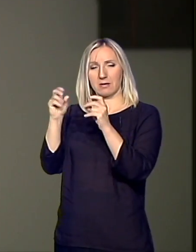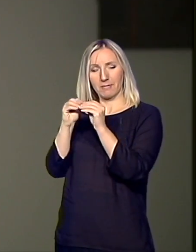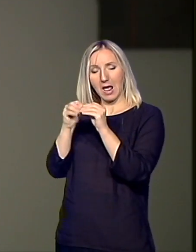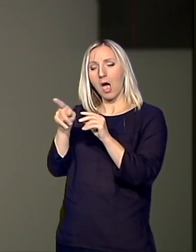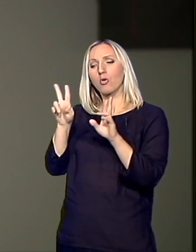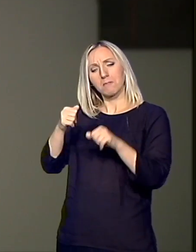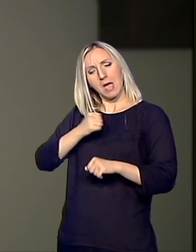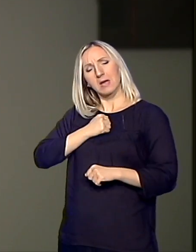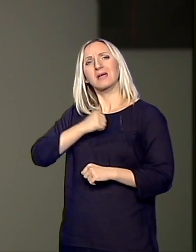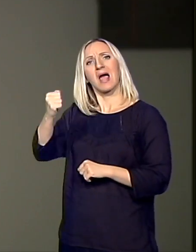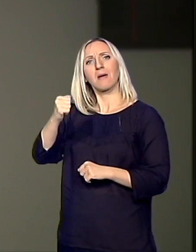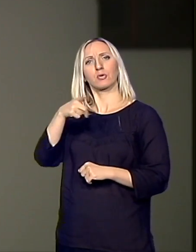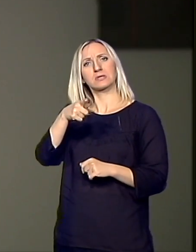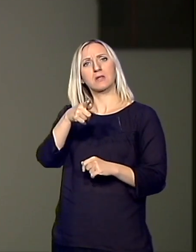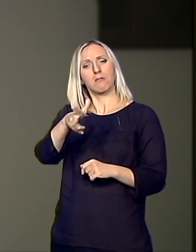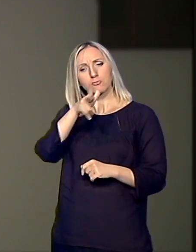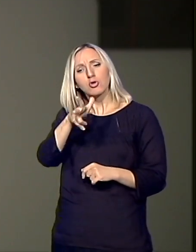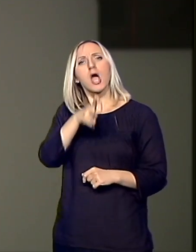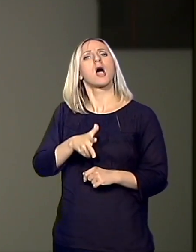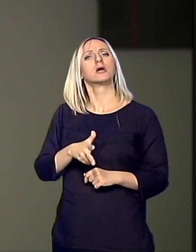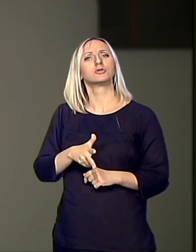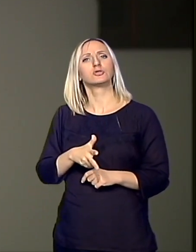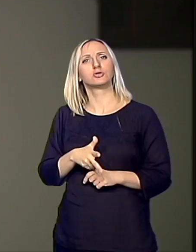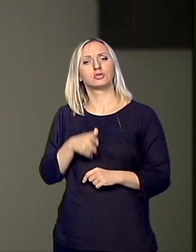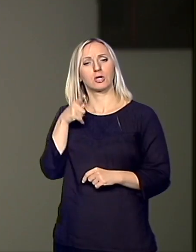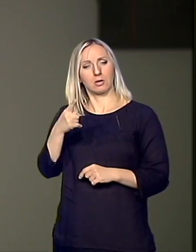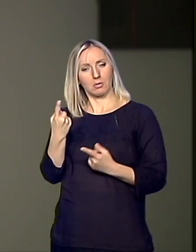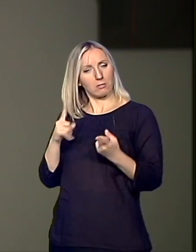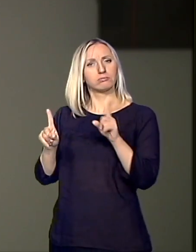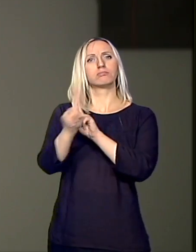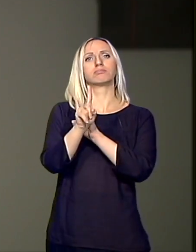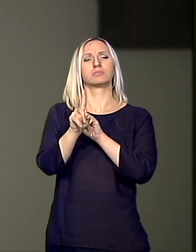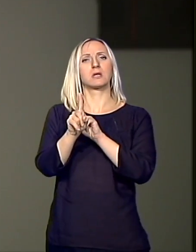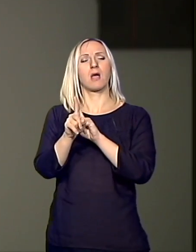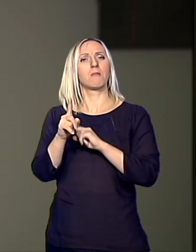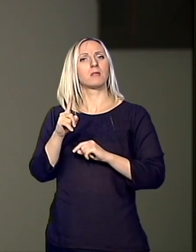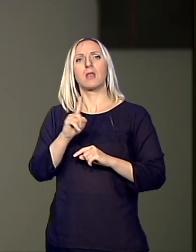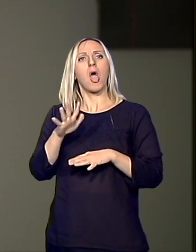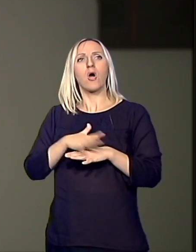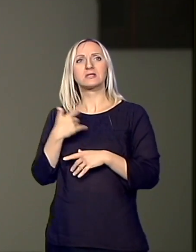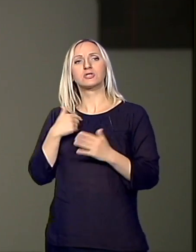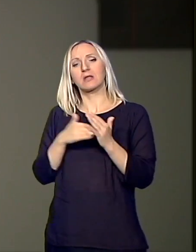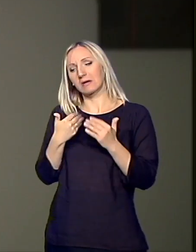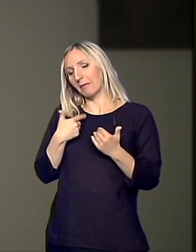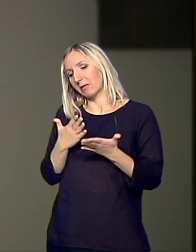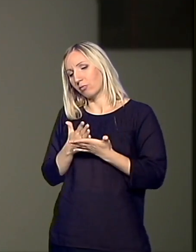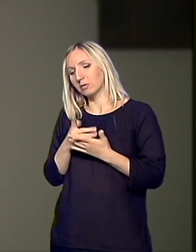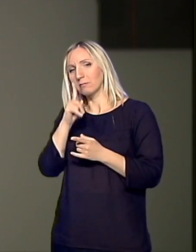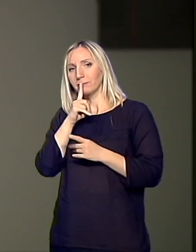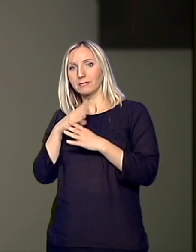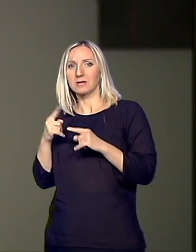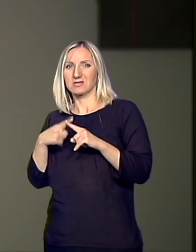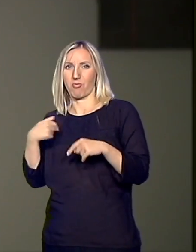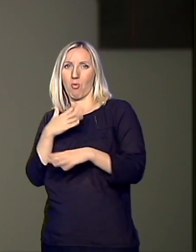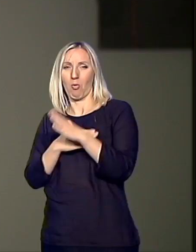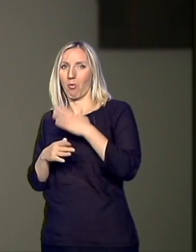sebe traži, zahteva, da se nametne, ne osjeća se, dakle, kao neko ko treba da bude skrajnut zbog tih